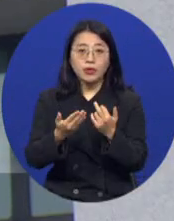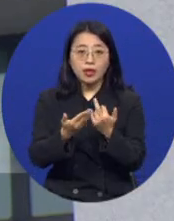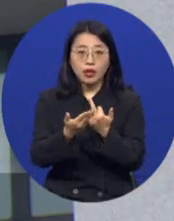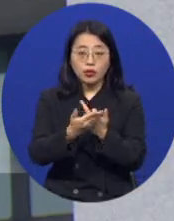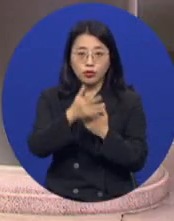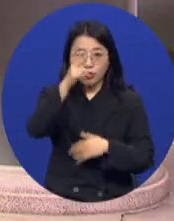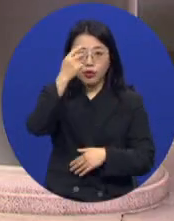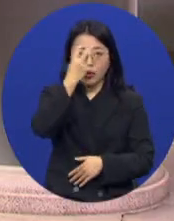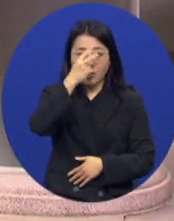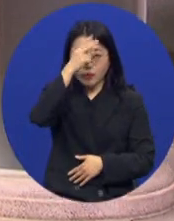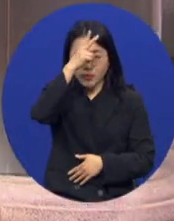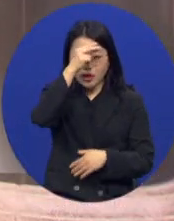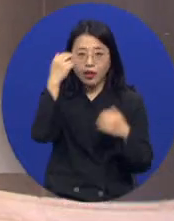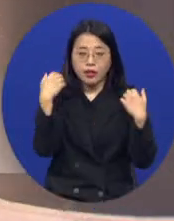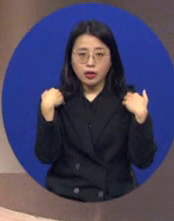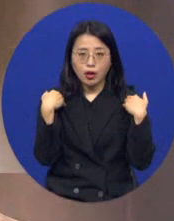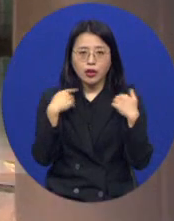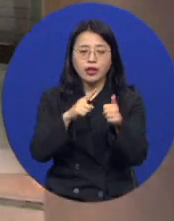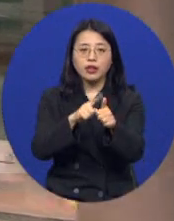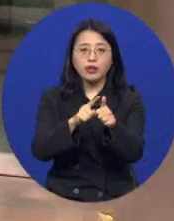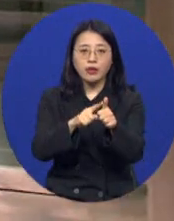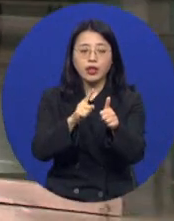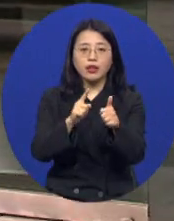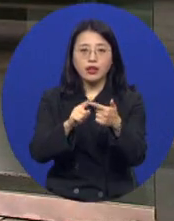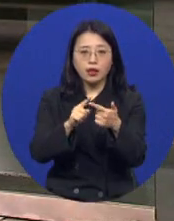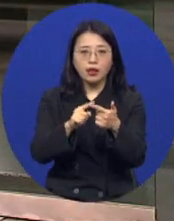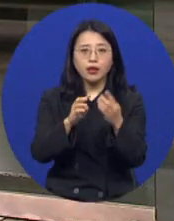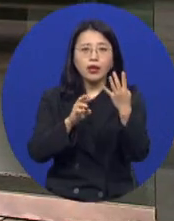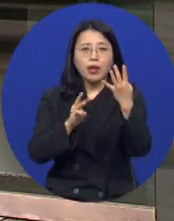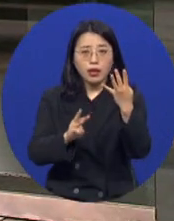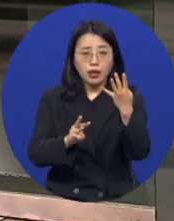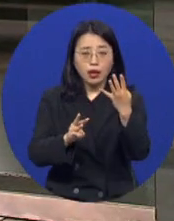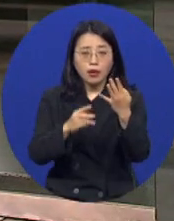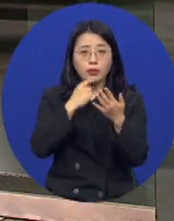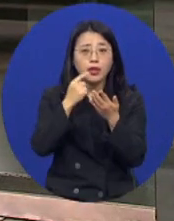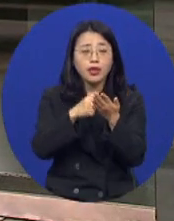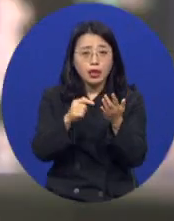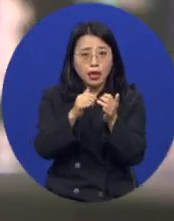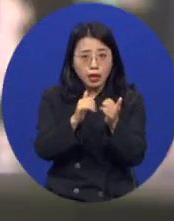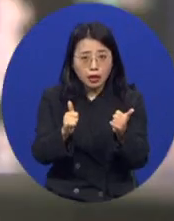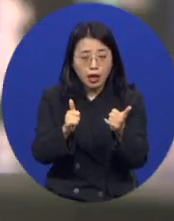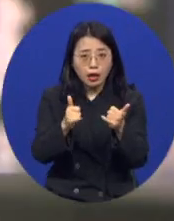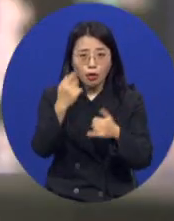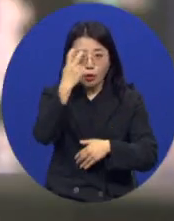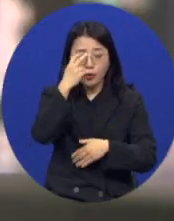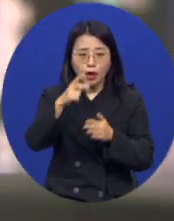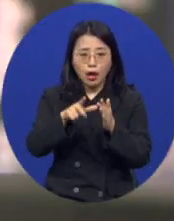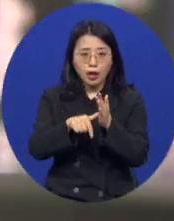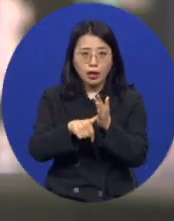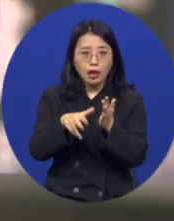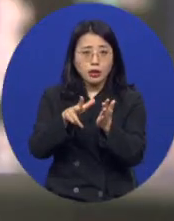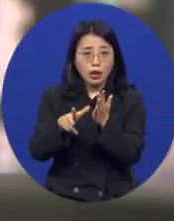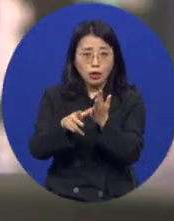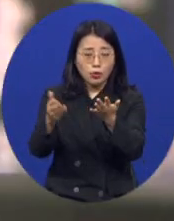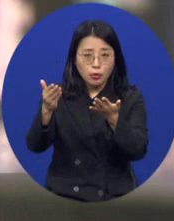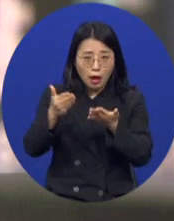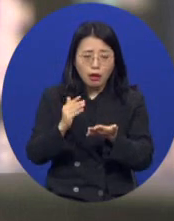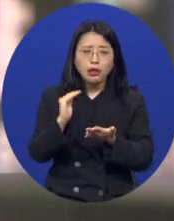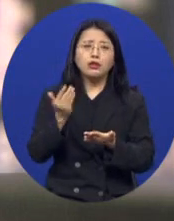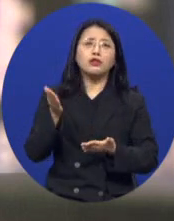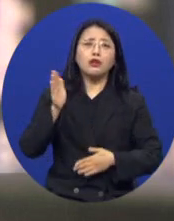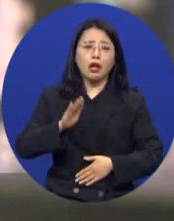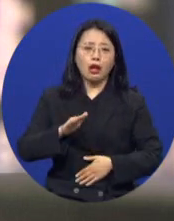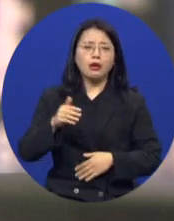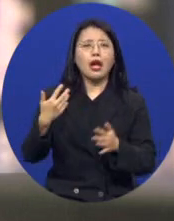제주지방검찰청은 수용인 고 한상용 씨에 대해 4.3 희생자 결정 과정에서 검토되는 심사 자료 등이 전혀 제출되지